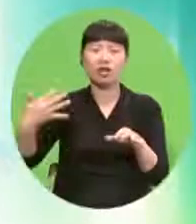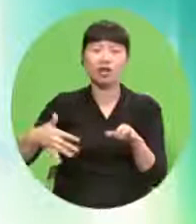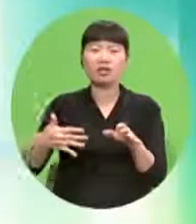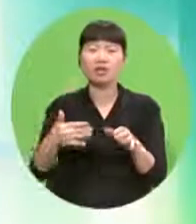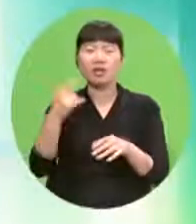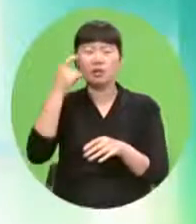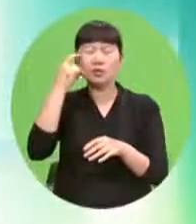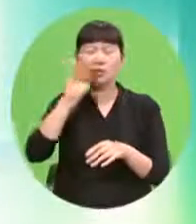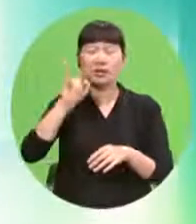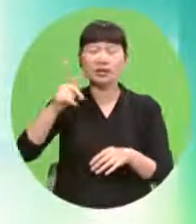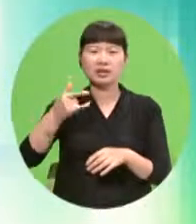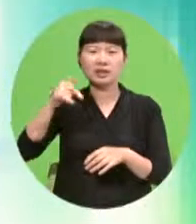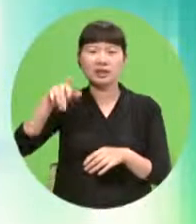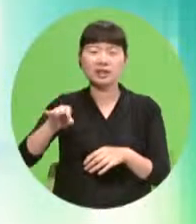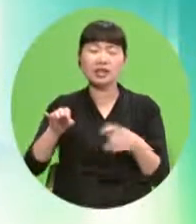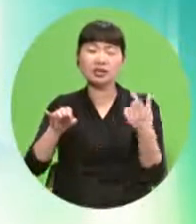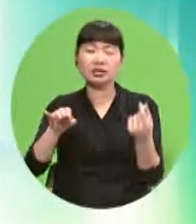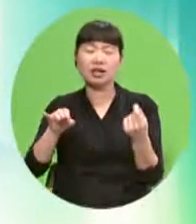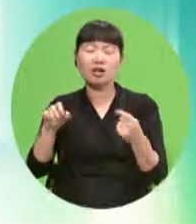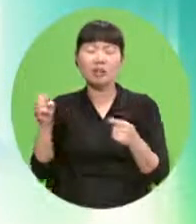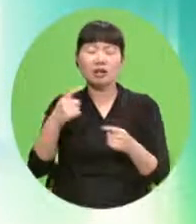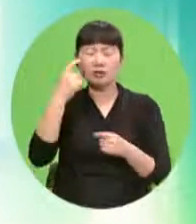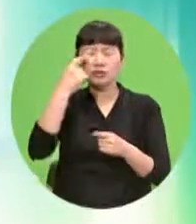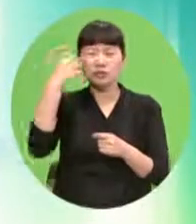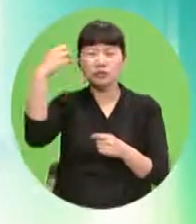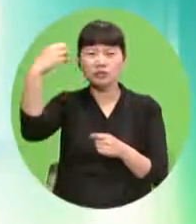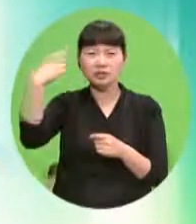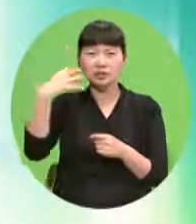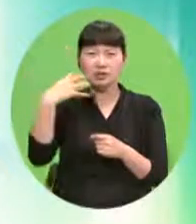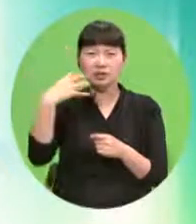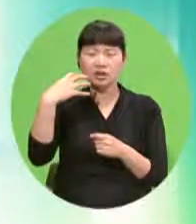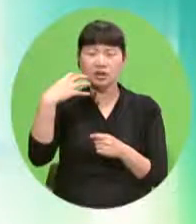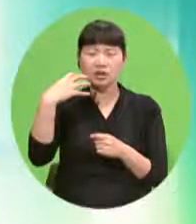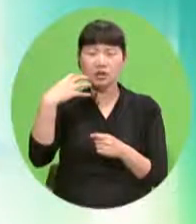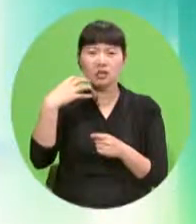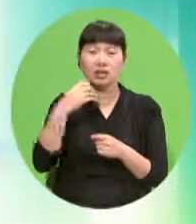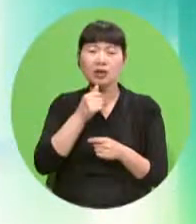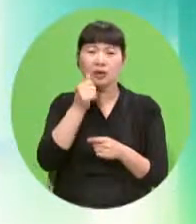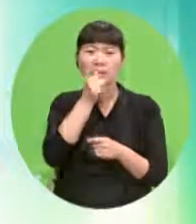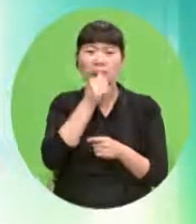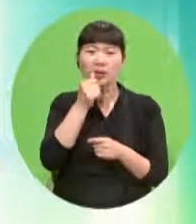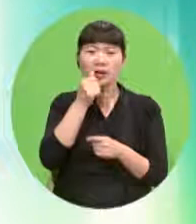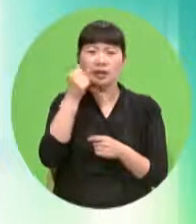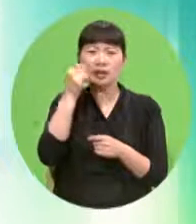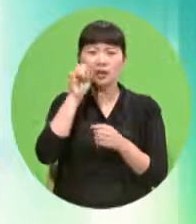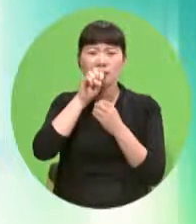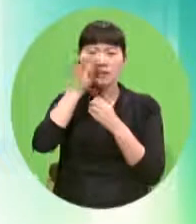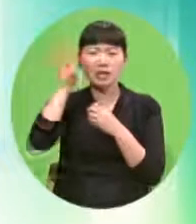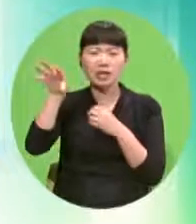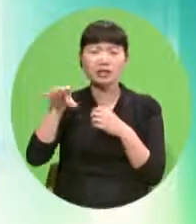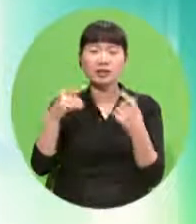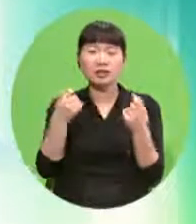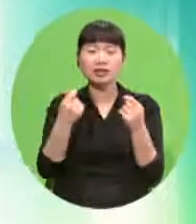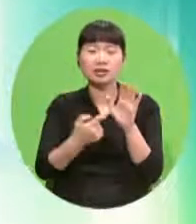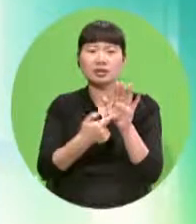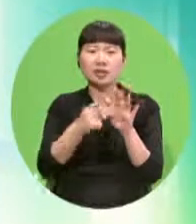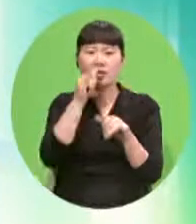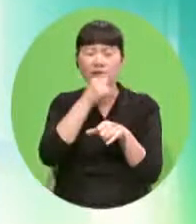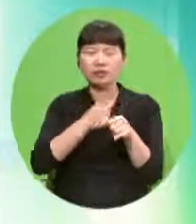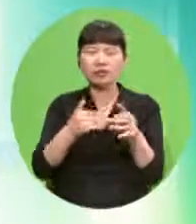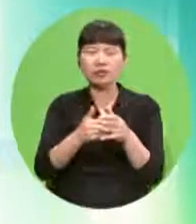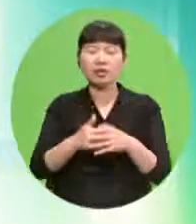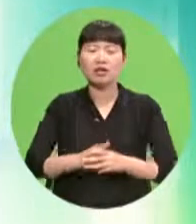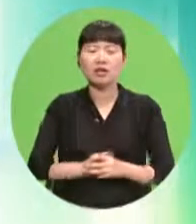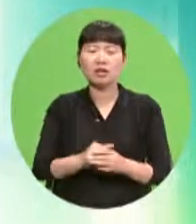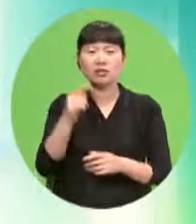눈에 뭐 백내장이나 이런 것 같이 꼭 눈빛이 뭐 가령 뭐 고양이 눈의 반사 같은 게 나온다든지 네. 그렇지 않으면 눈이